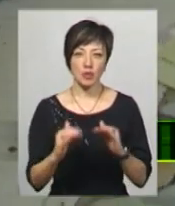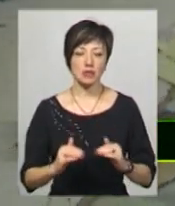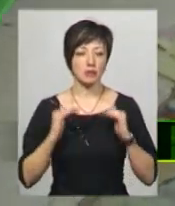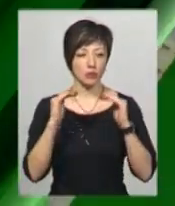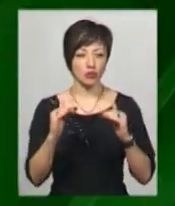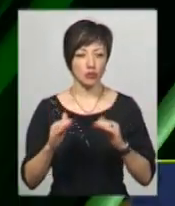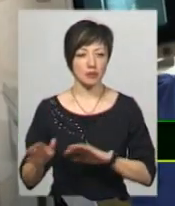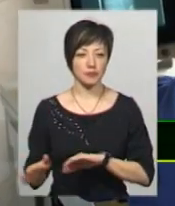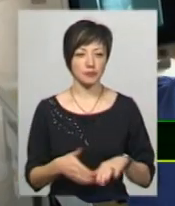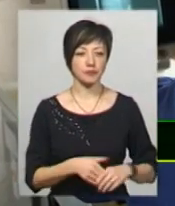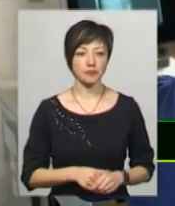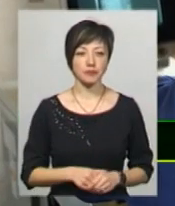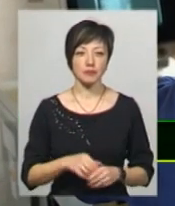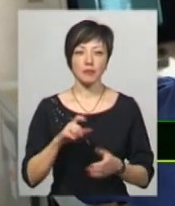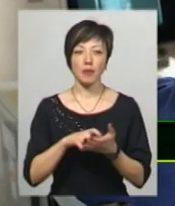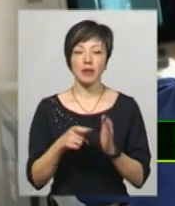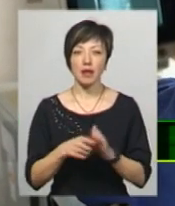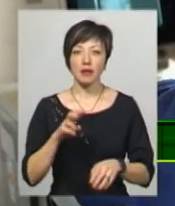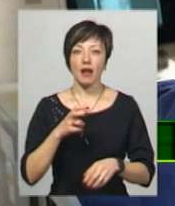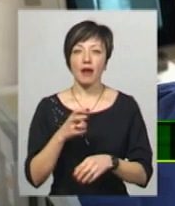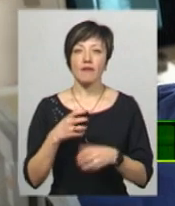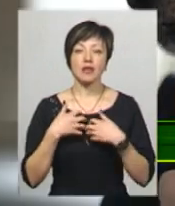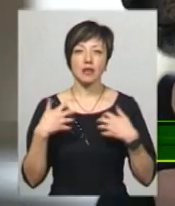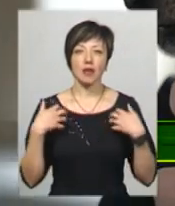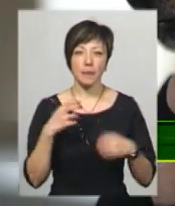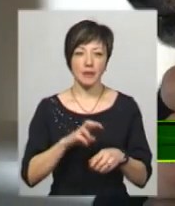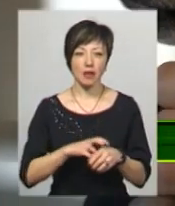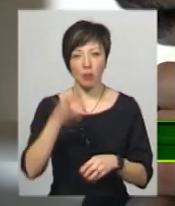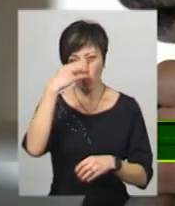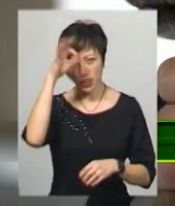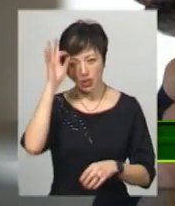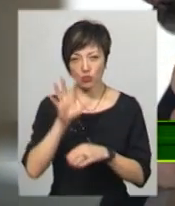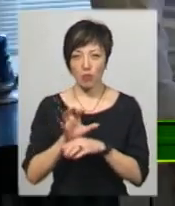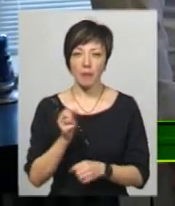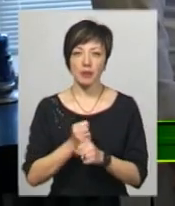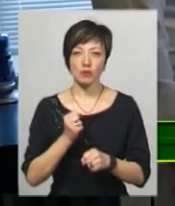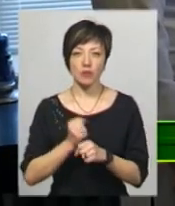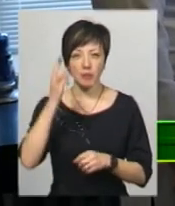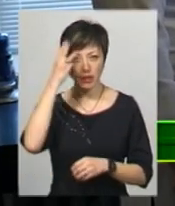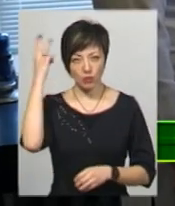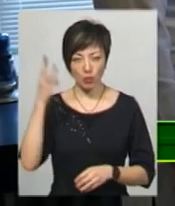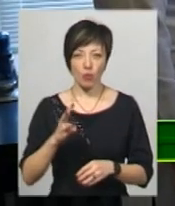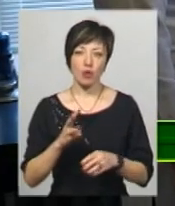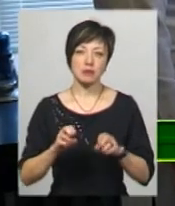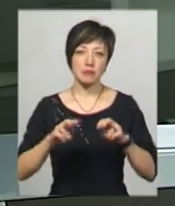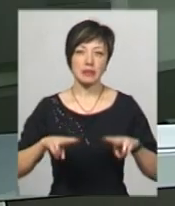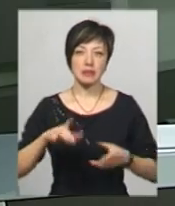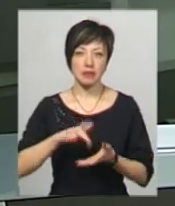збільшитися. Кабінет ветеринарної медицини для поліцейських собак діє у Хмельницькому кінологічному центрі.